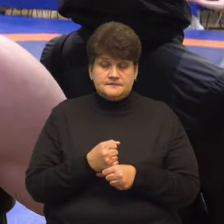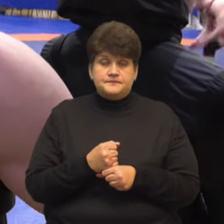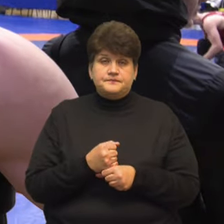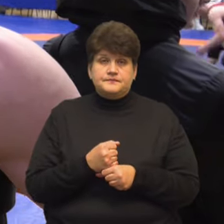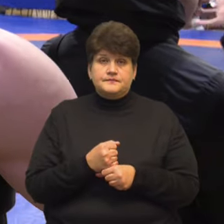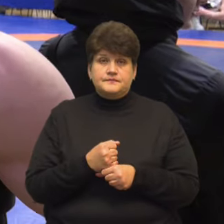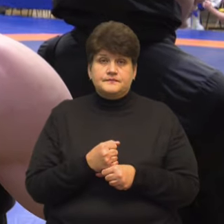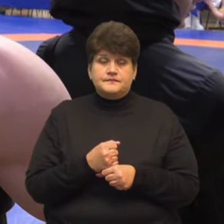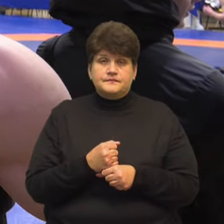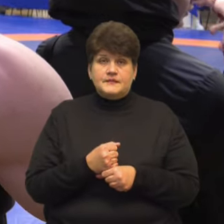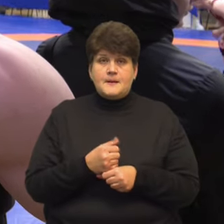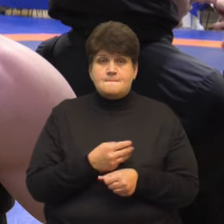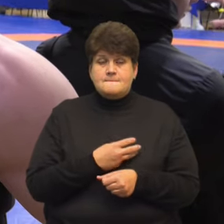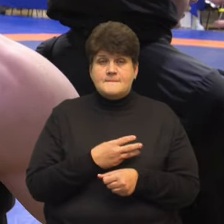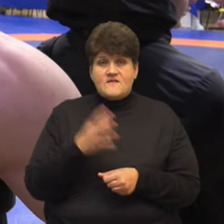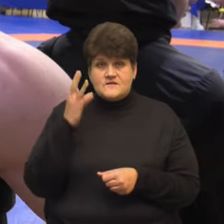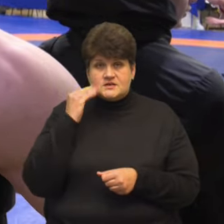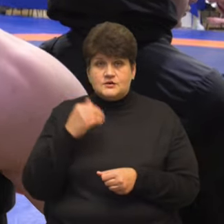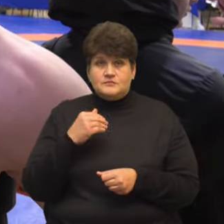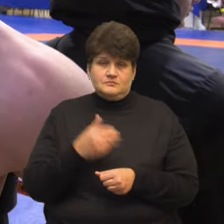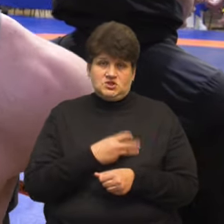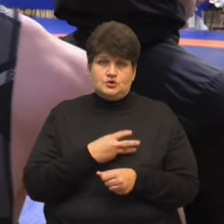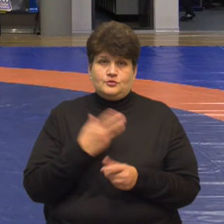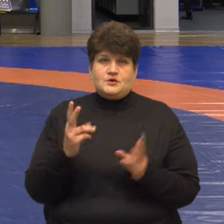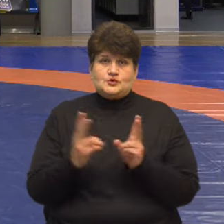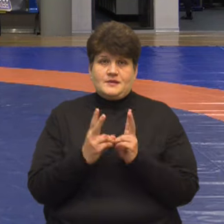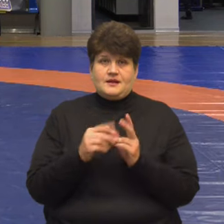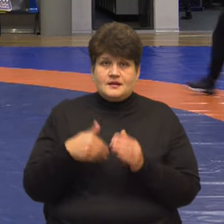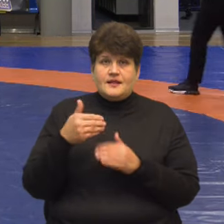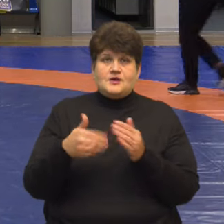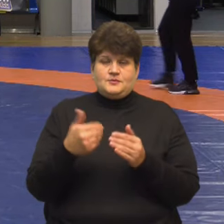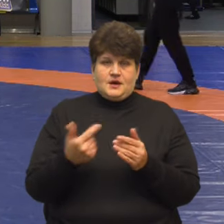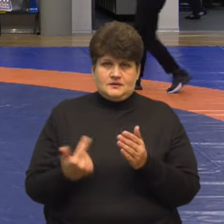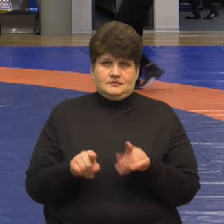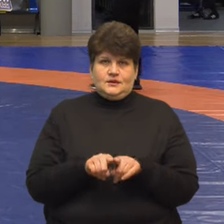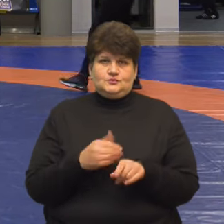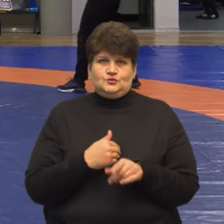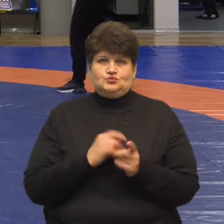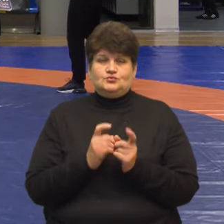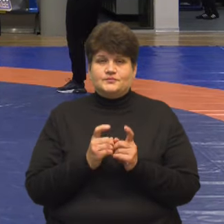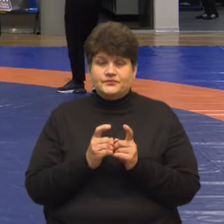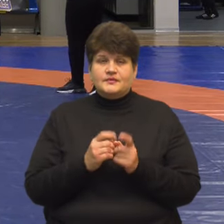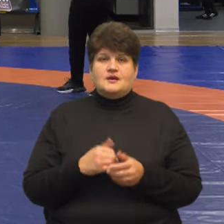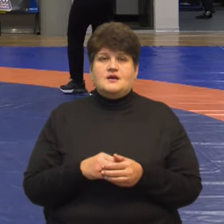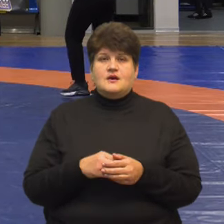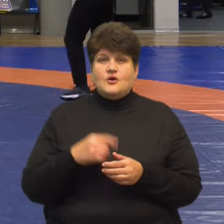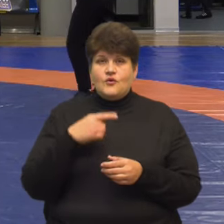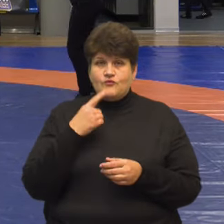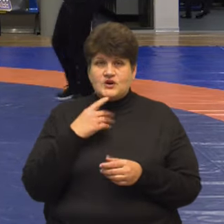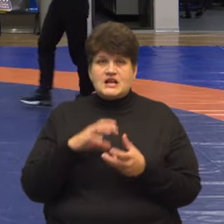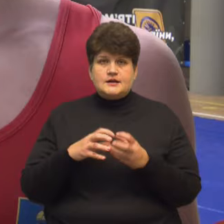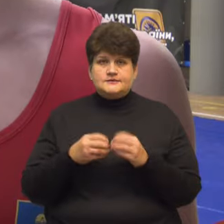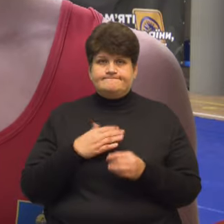знаєте бажаю щоб мій суперник пройшов дальше щоб я тоже боровся Володимир Мусієнко каже результатом не